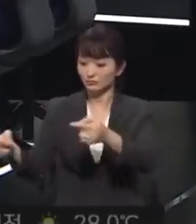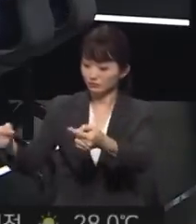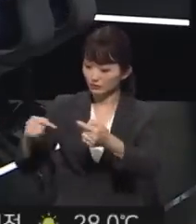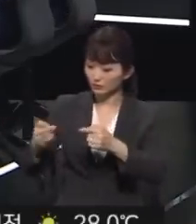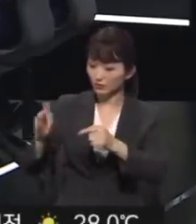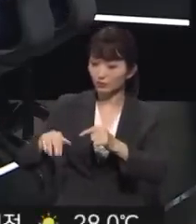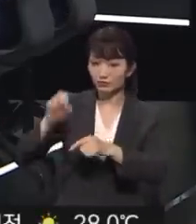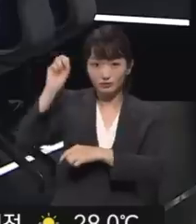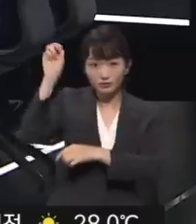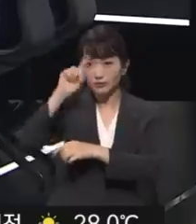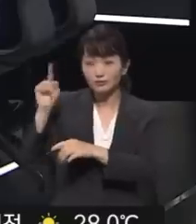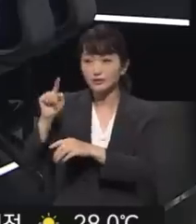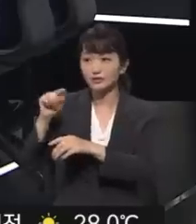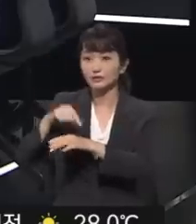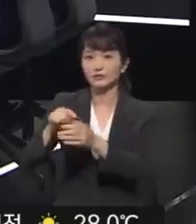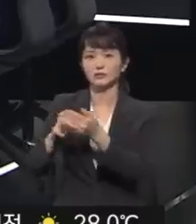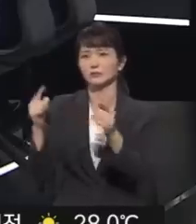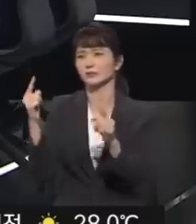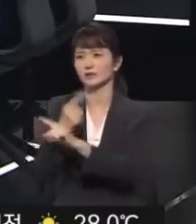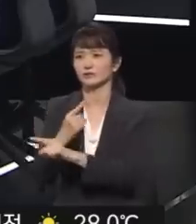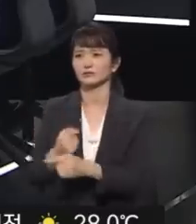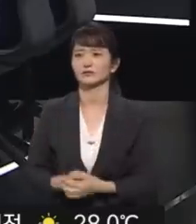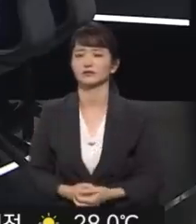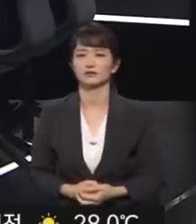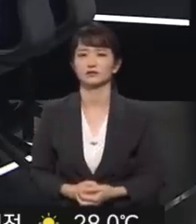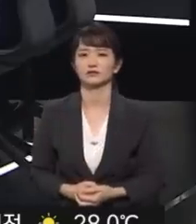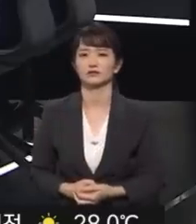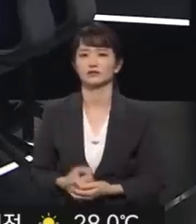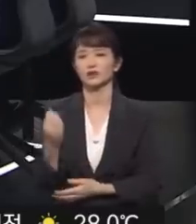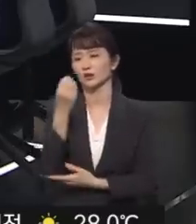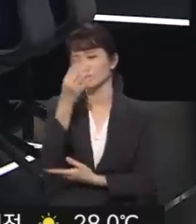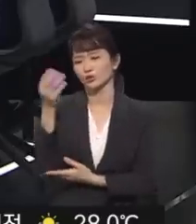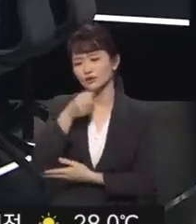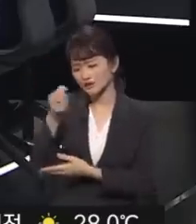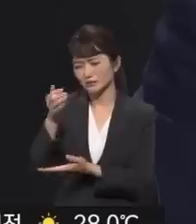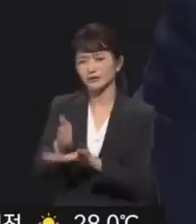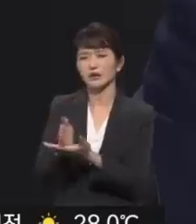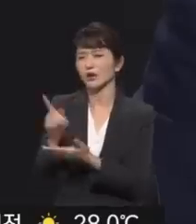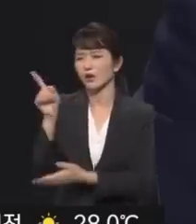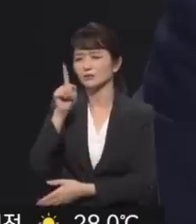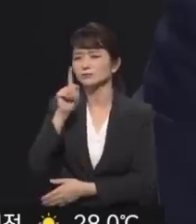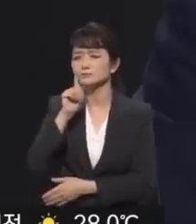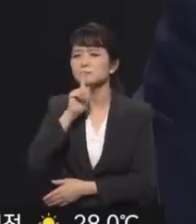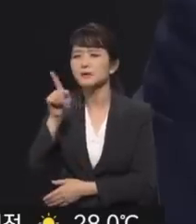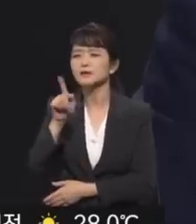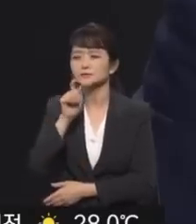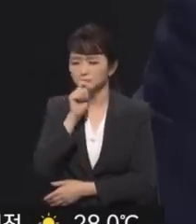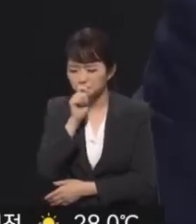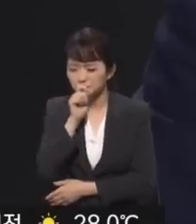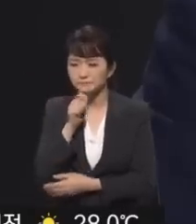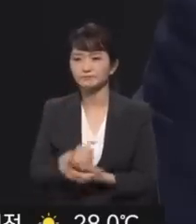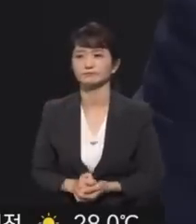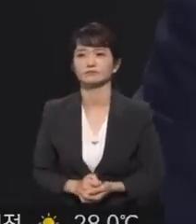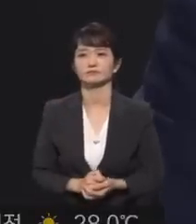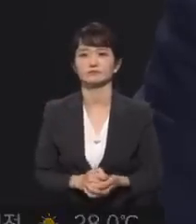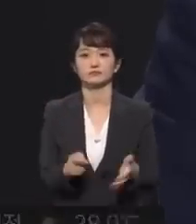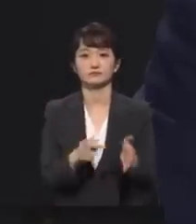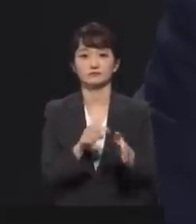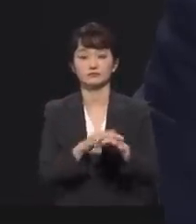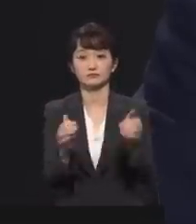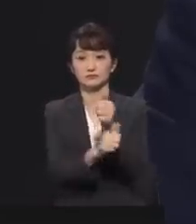군요 범위 언론 시켰으니 까 그렇습니다 언론 인터뷰 하지 말고 아무 말도 하지 마라 그럼 약속했잖아 요 인정되면 잠적한